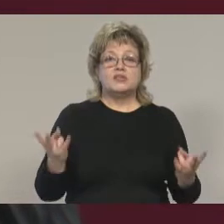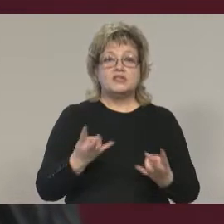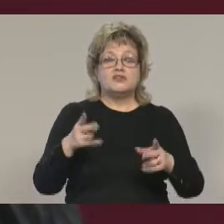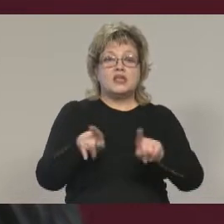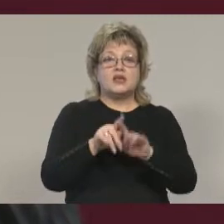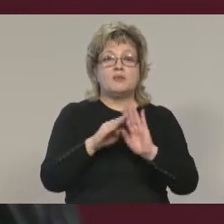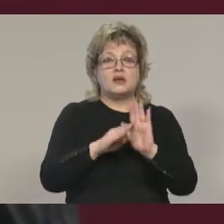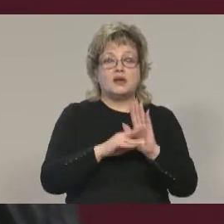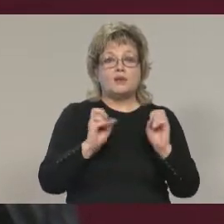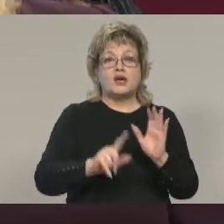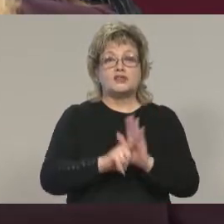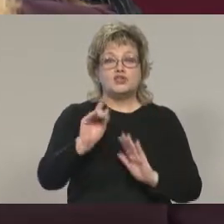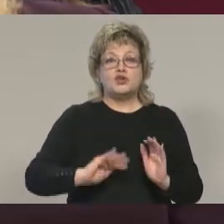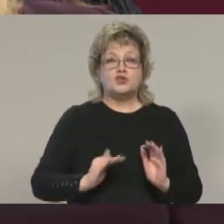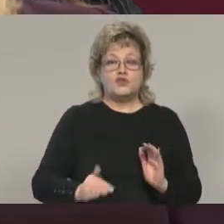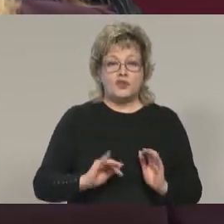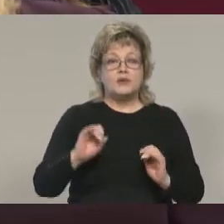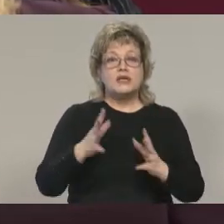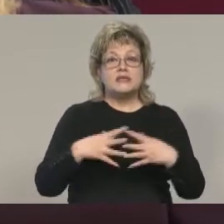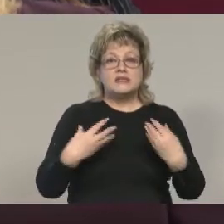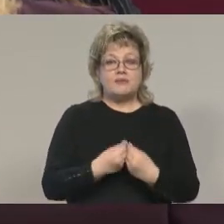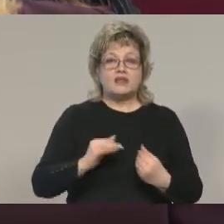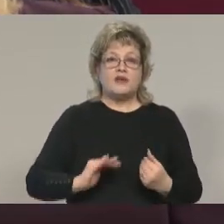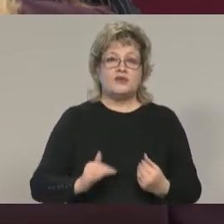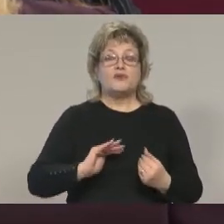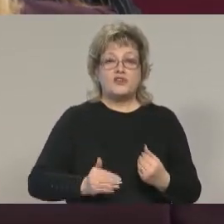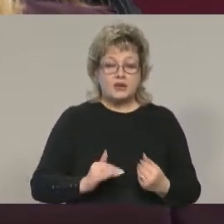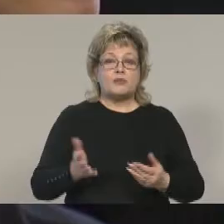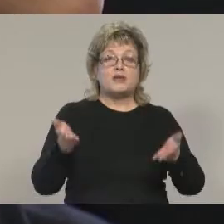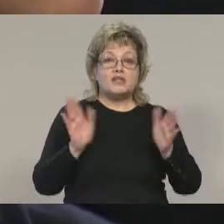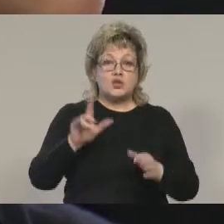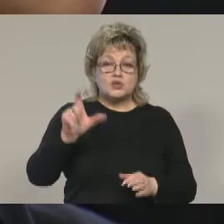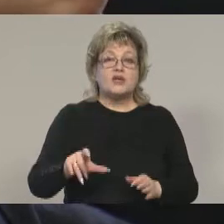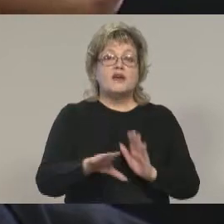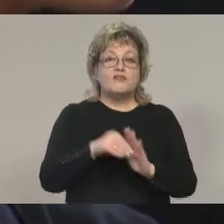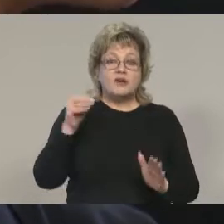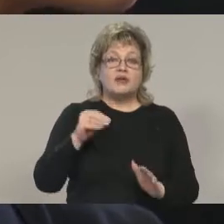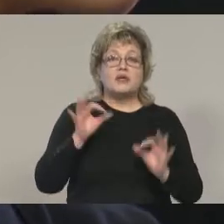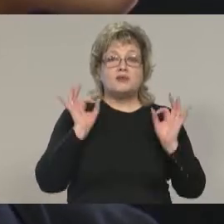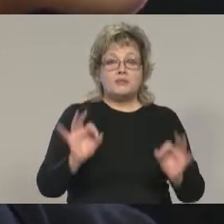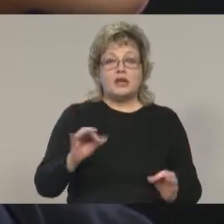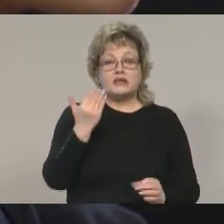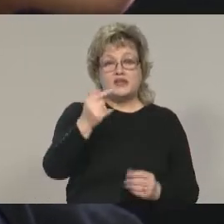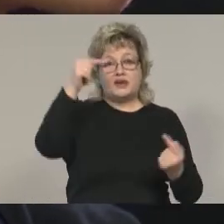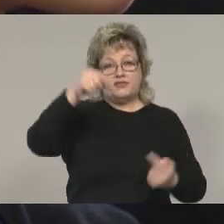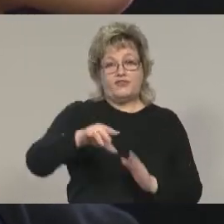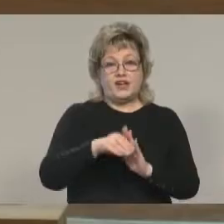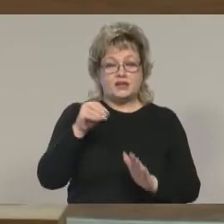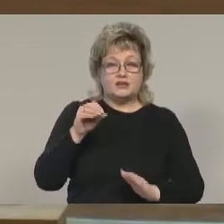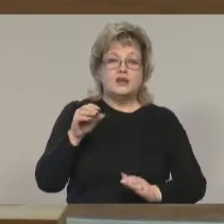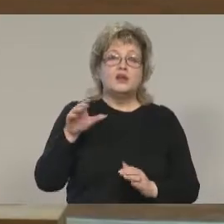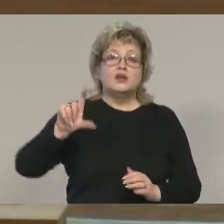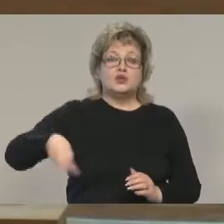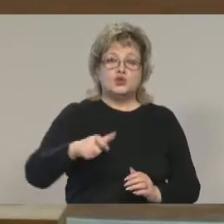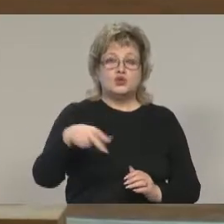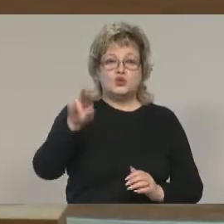такие программы, как начинающий фермер и семейная ферма. Фермерам остается только выбрать оптимальный для них вариант. Валентина Малощицкая,